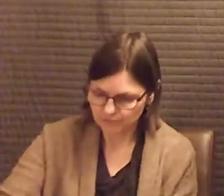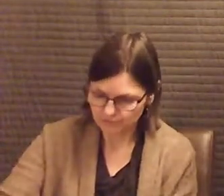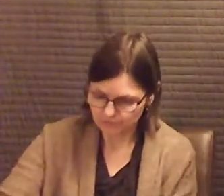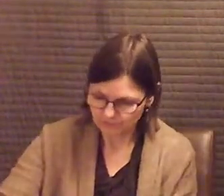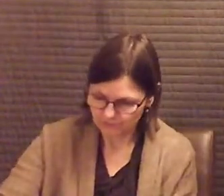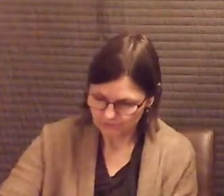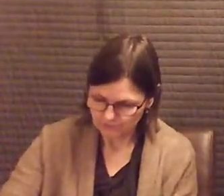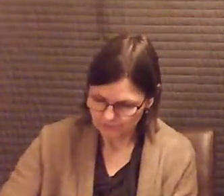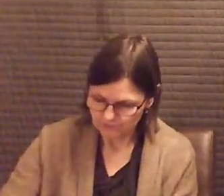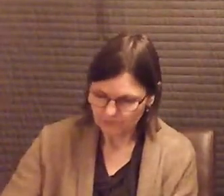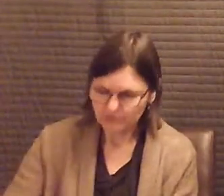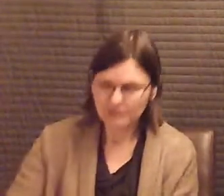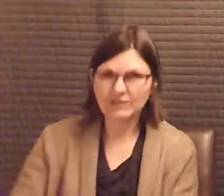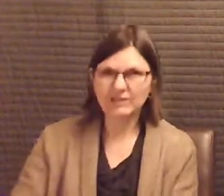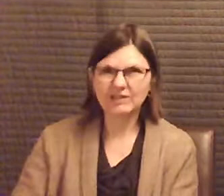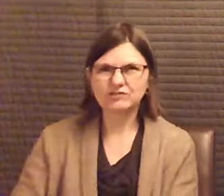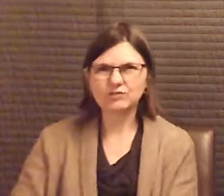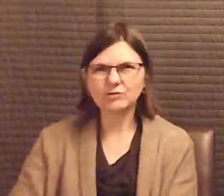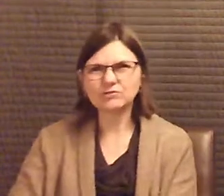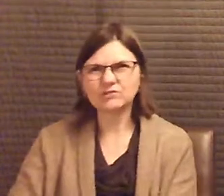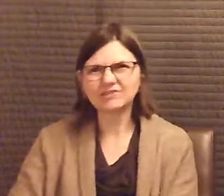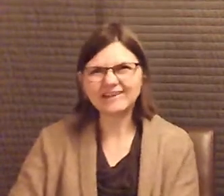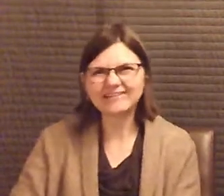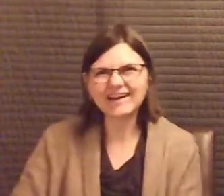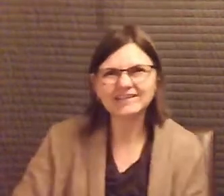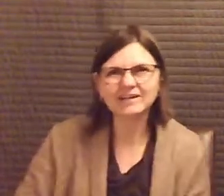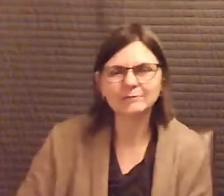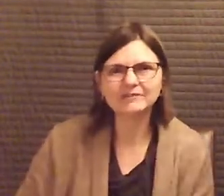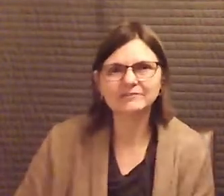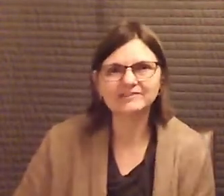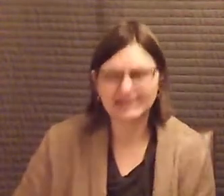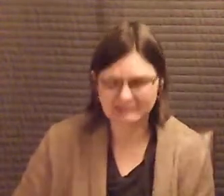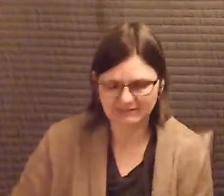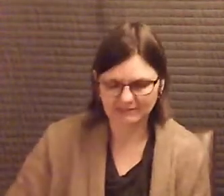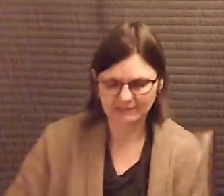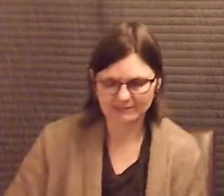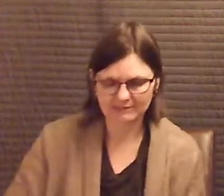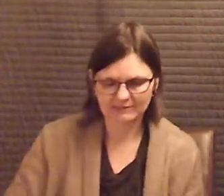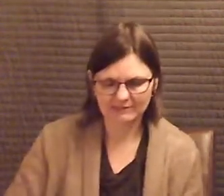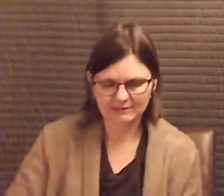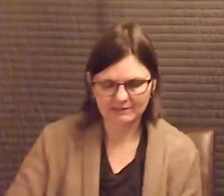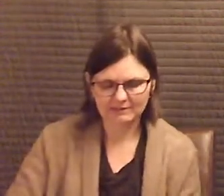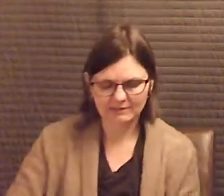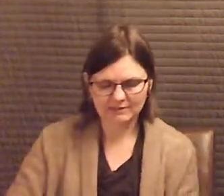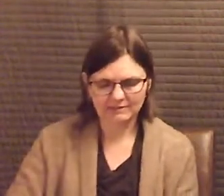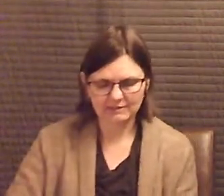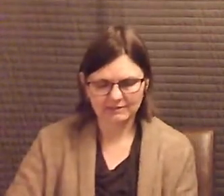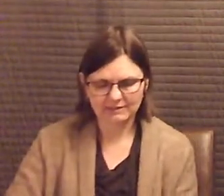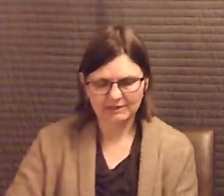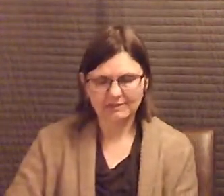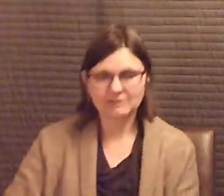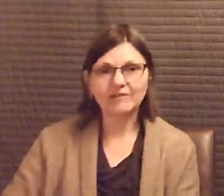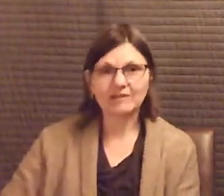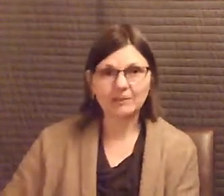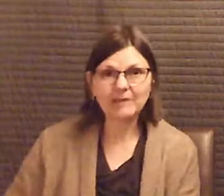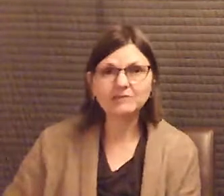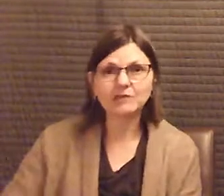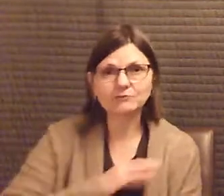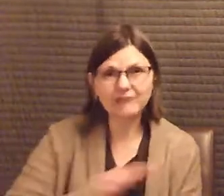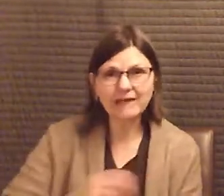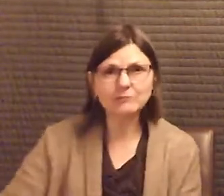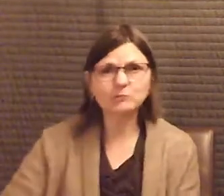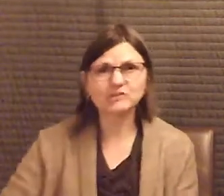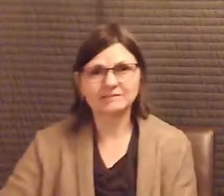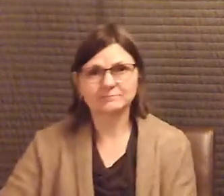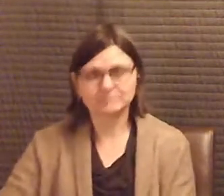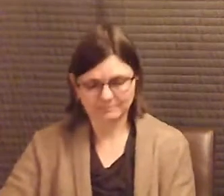dat je able manifestation is zo'n kwaadaardige manifestatie de church to be free from bij de gemeente